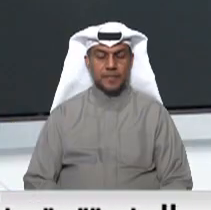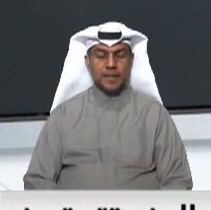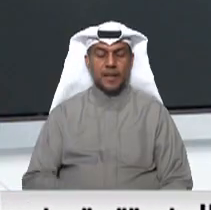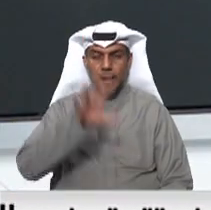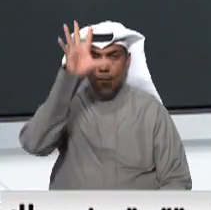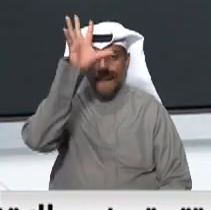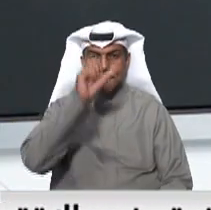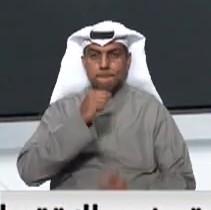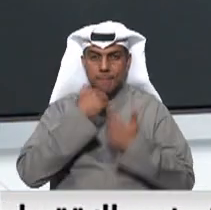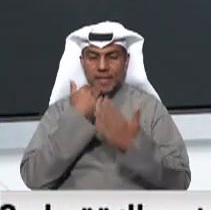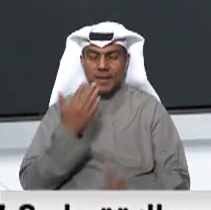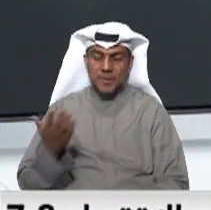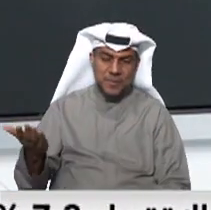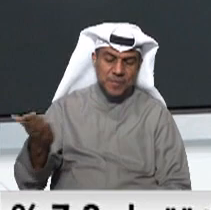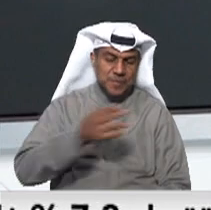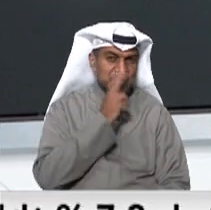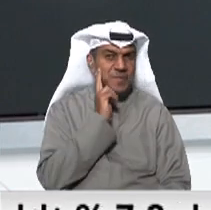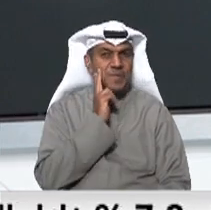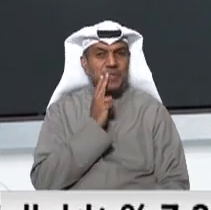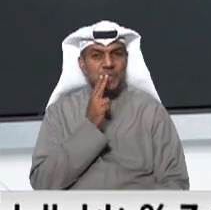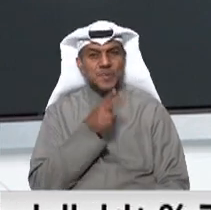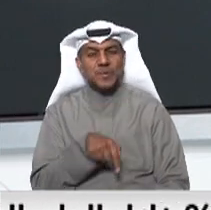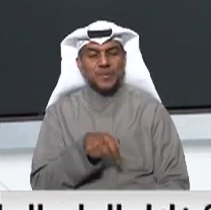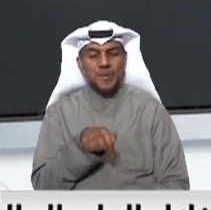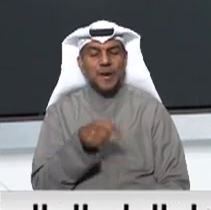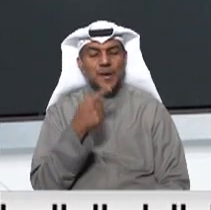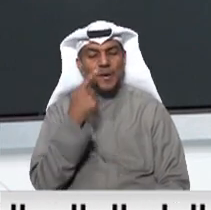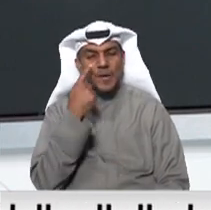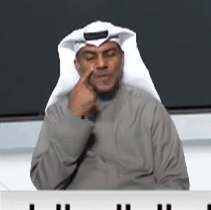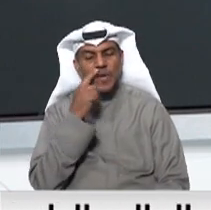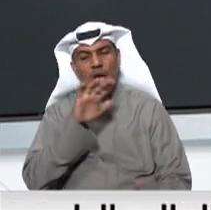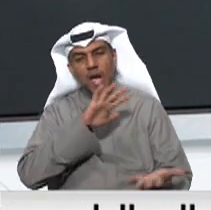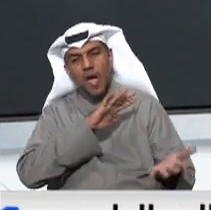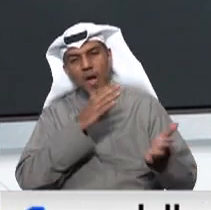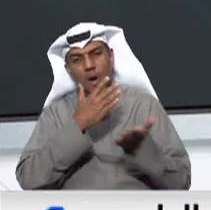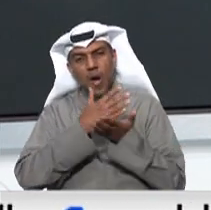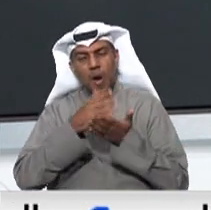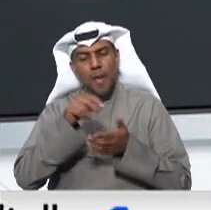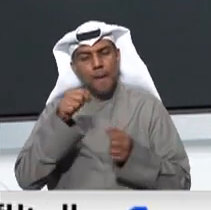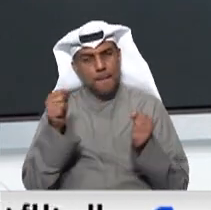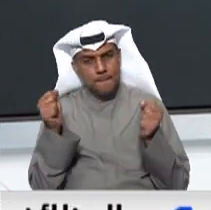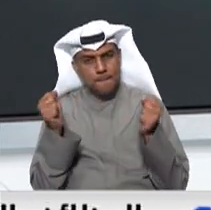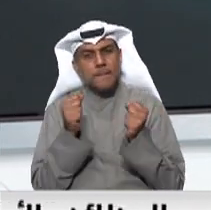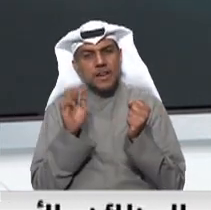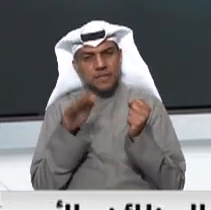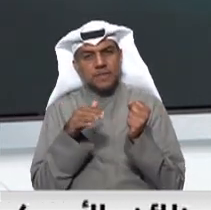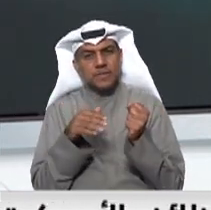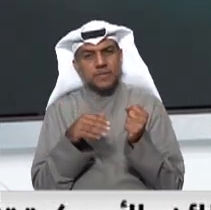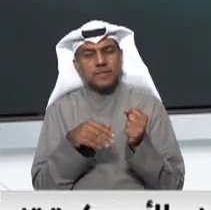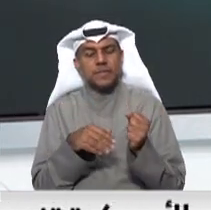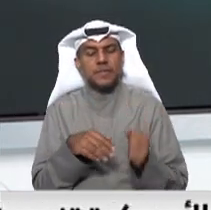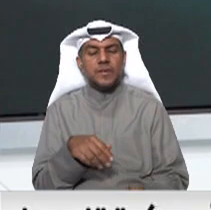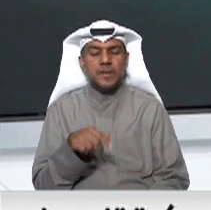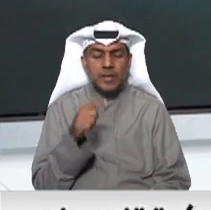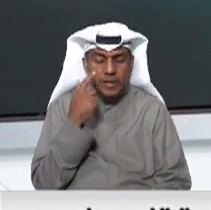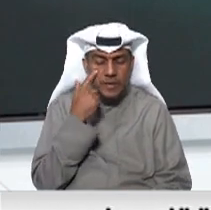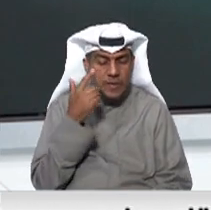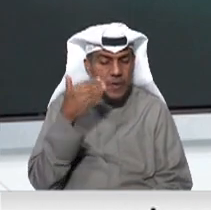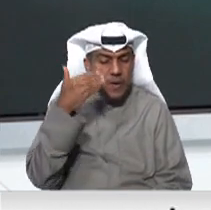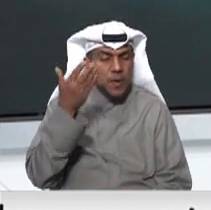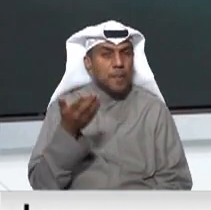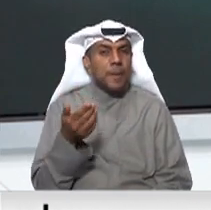مساكم الله بالخير أعزائي المشاهدين في نشرتنا الجوية لهذا اليوم. أجواءنا اليوم أجواء شتوية معتدلة، استقرار بالطقس وذلك